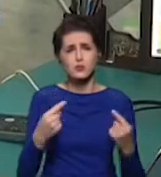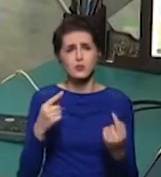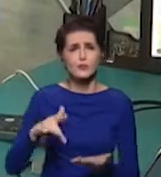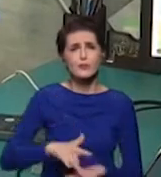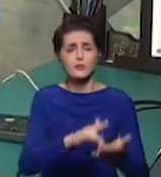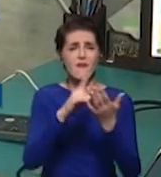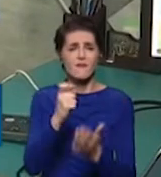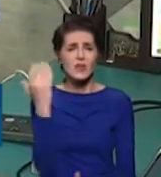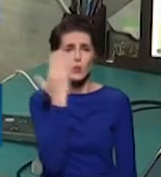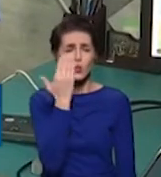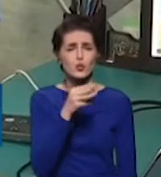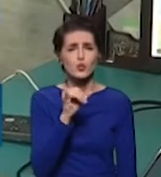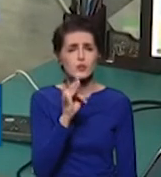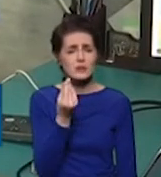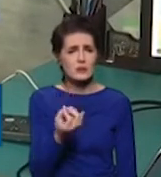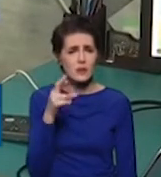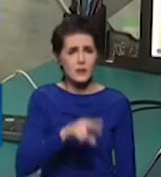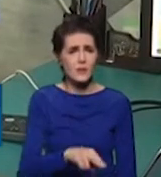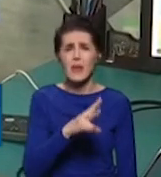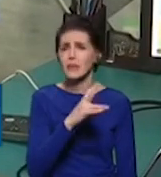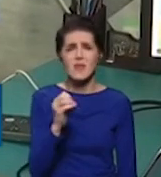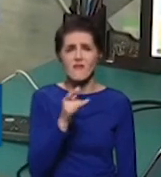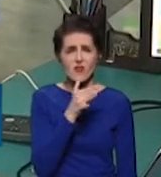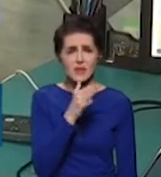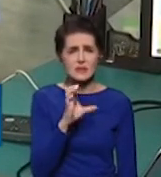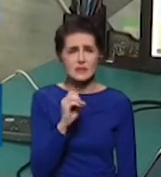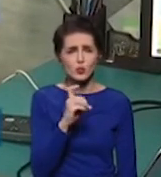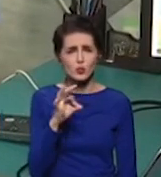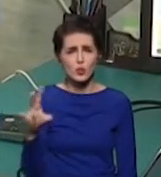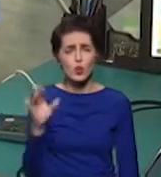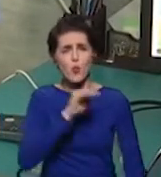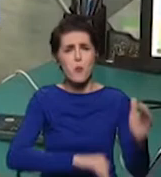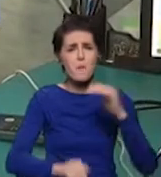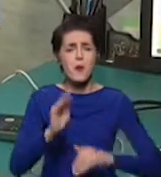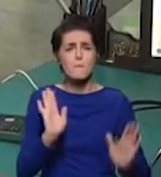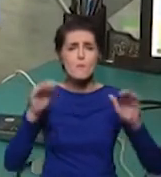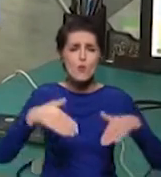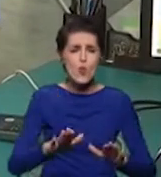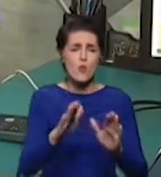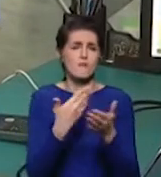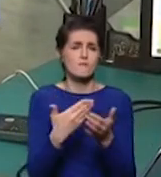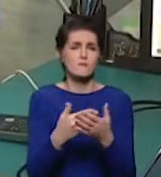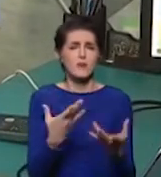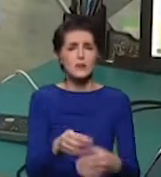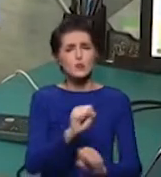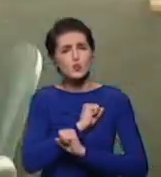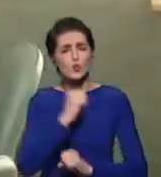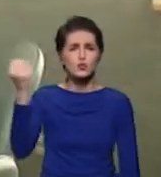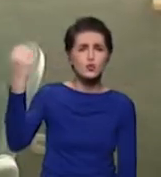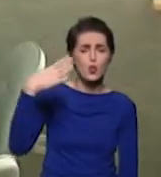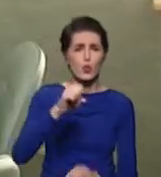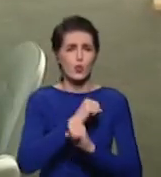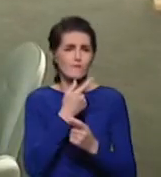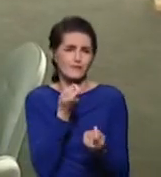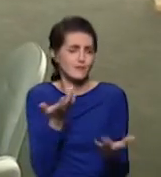пропонуємо по Турції, тому що зараз там не сезон, ви не покупаєтесь в морі повноцінно і не позагораєте, не віддихнете.